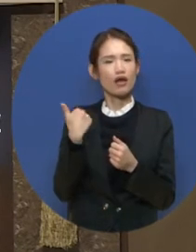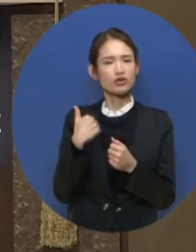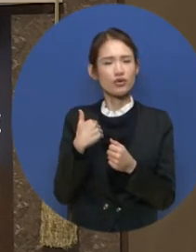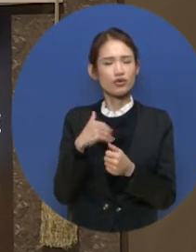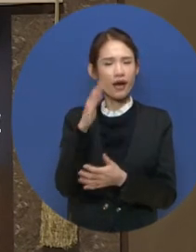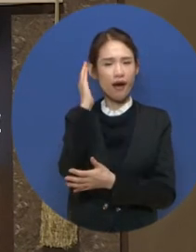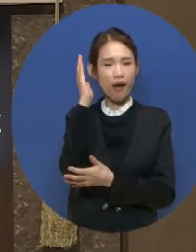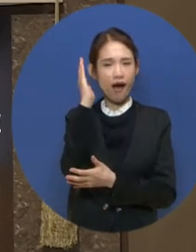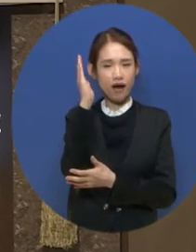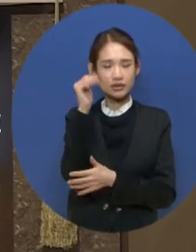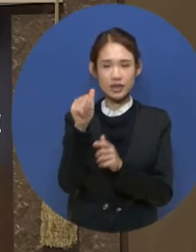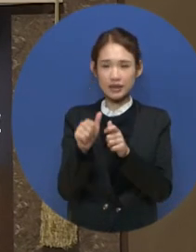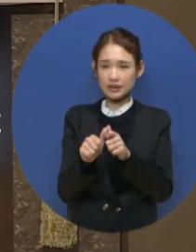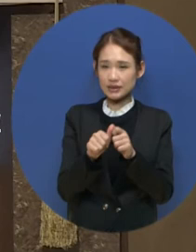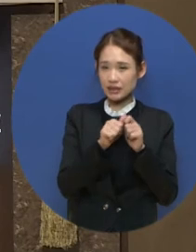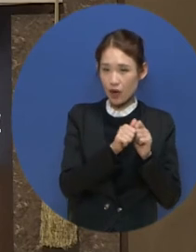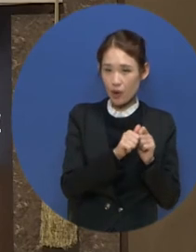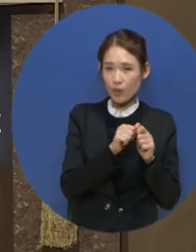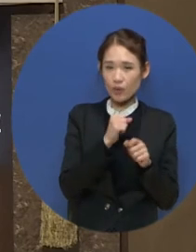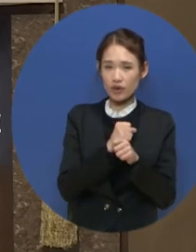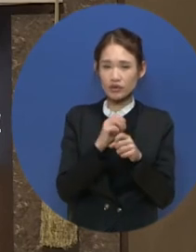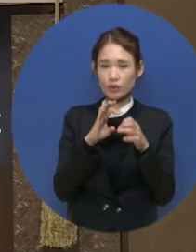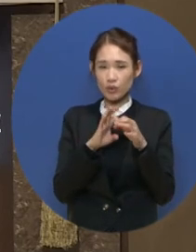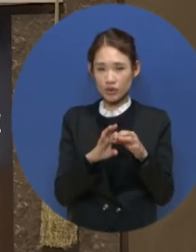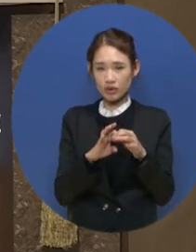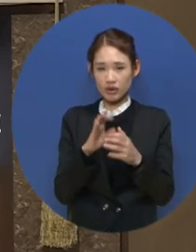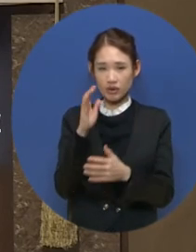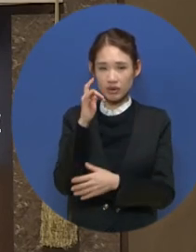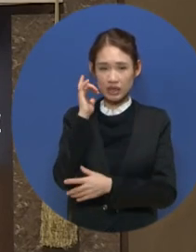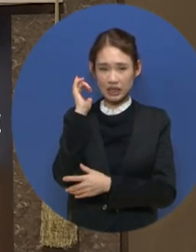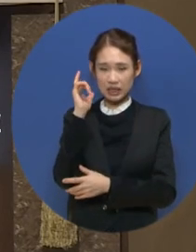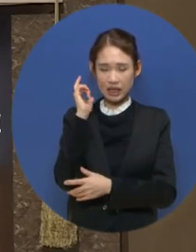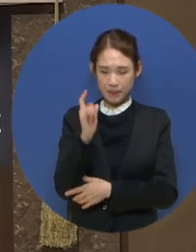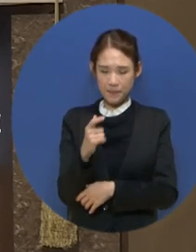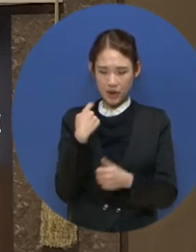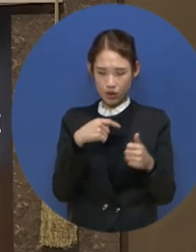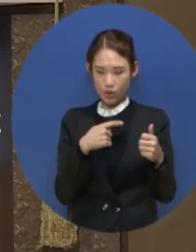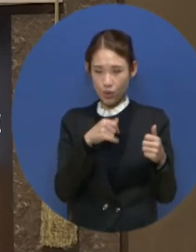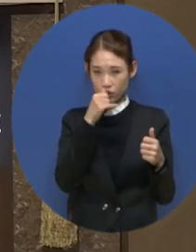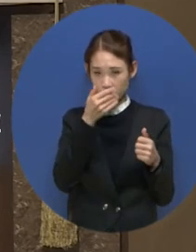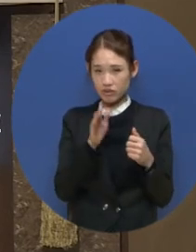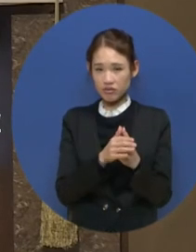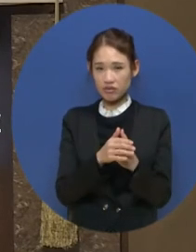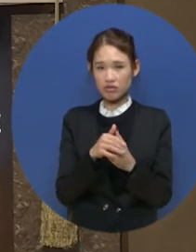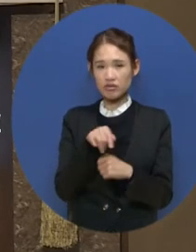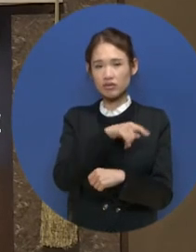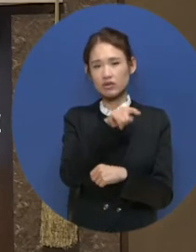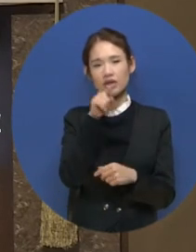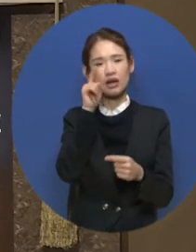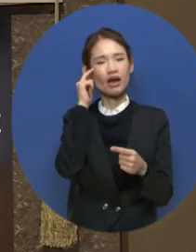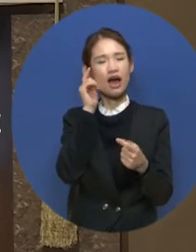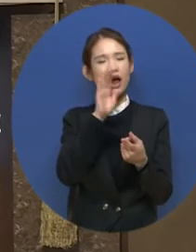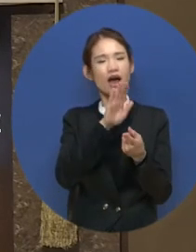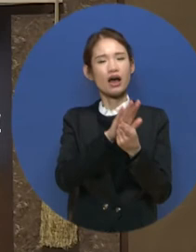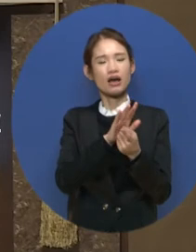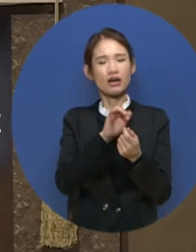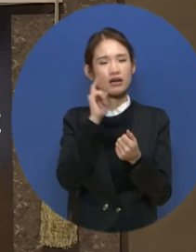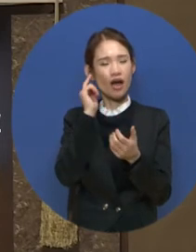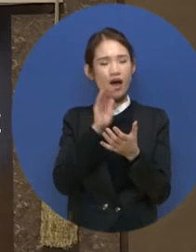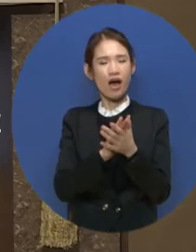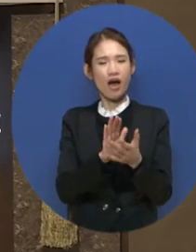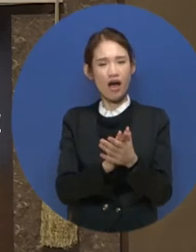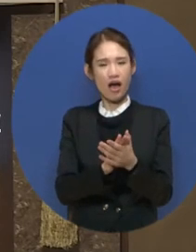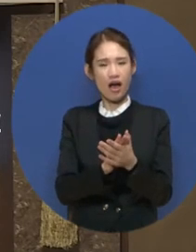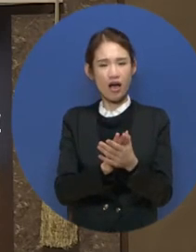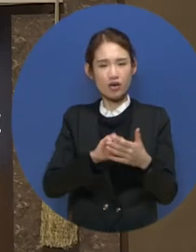강사채용 에서 강사가 이나 일방적으로 교육을 했는데 지금 그렇게 하지 않고요 그 분들끼리 자체의 운영위원회를